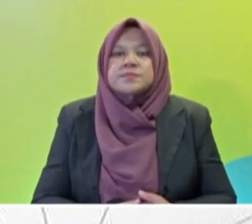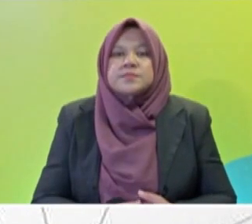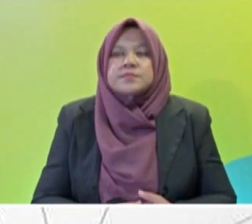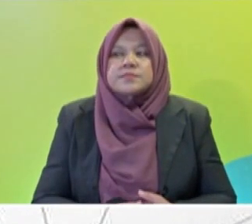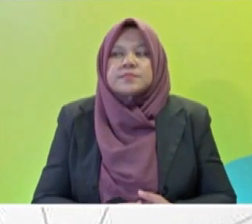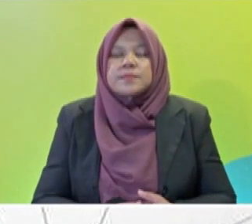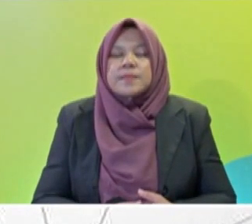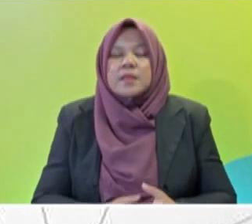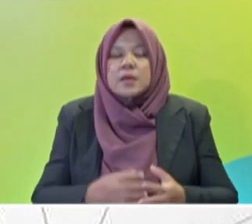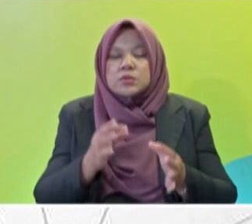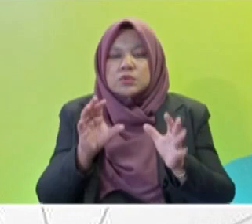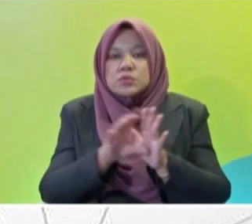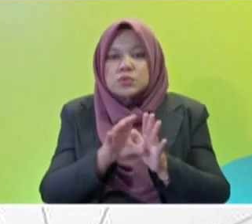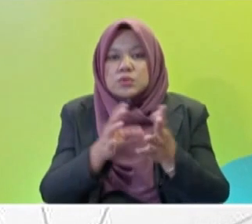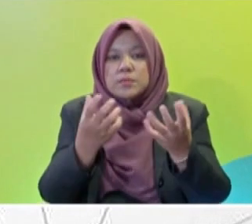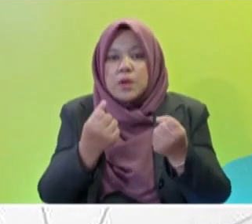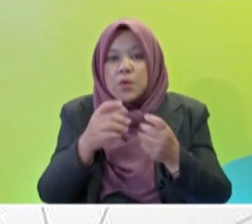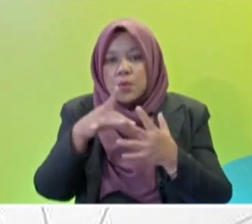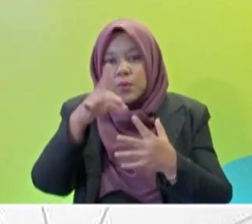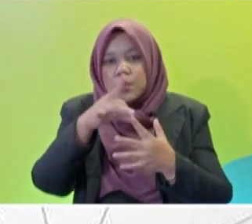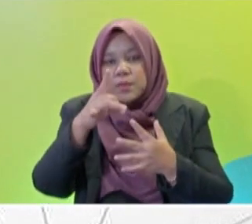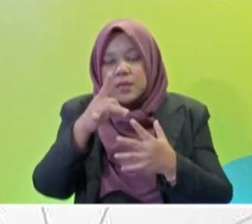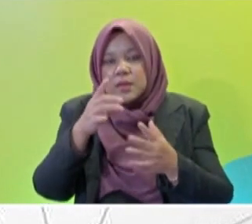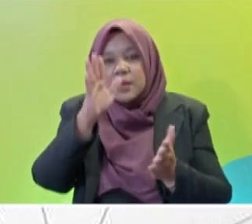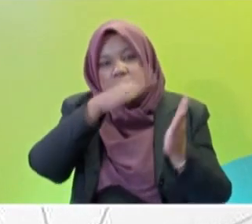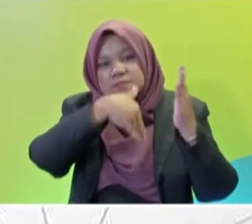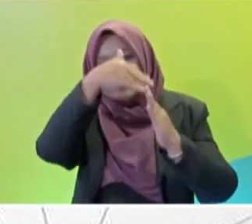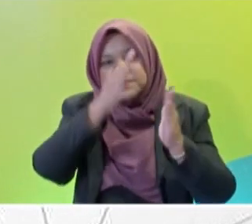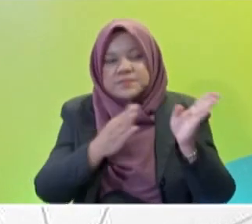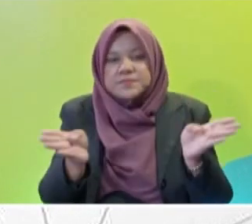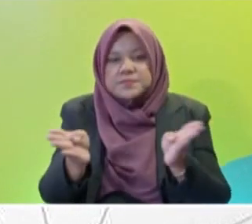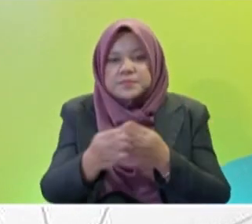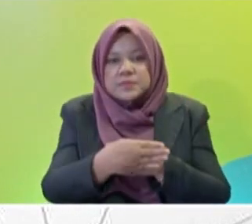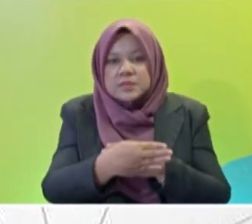memilih cat milik ke ataupun perabot di dalam bilik